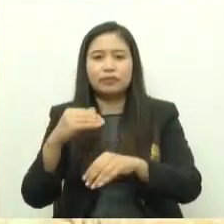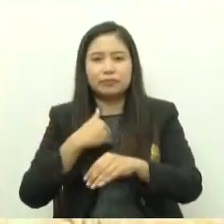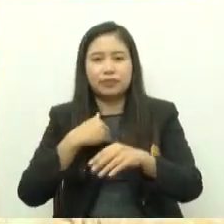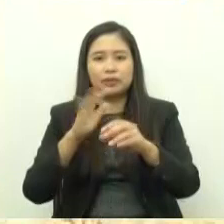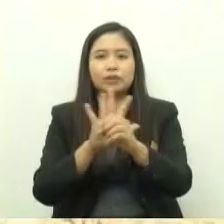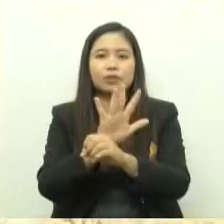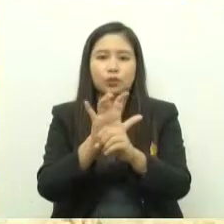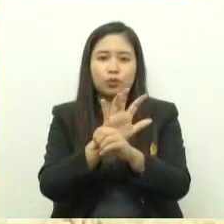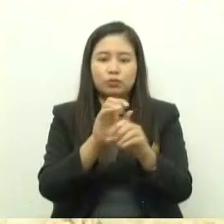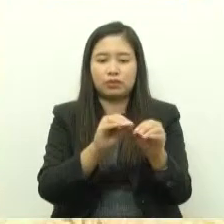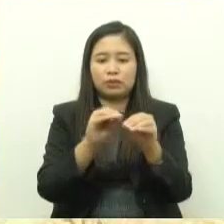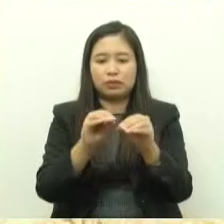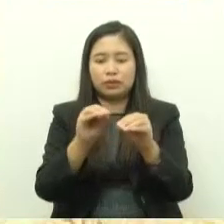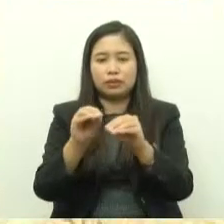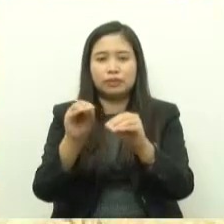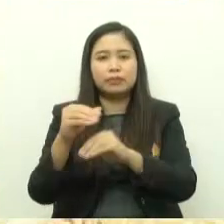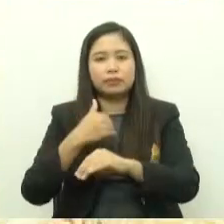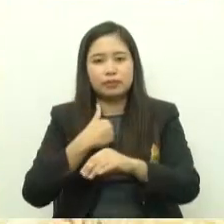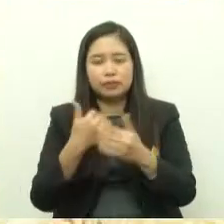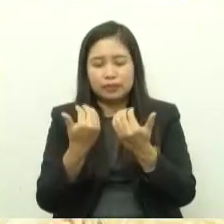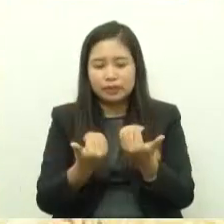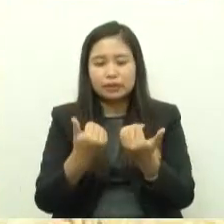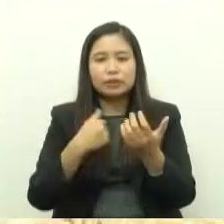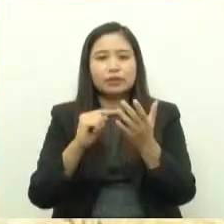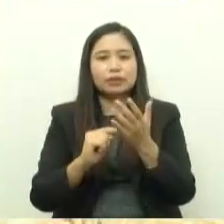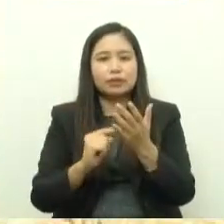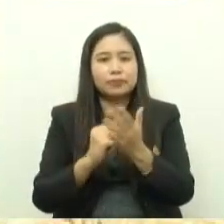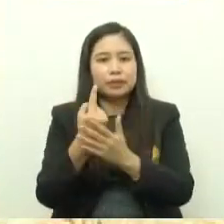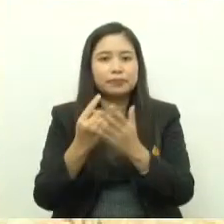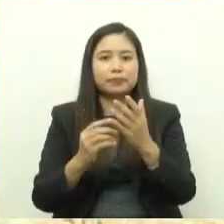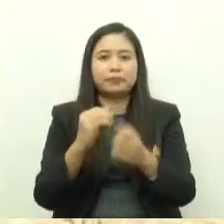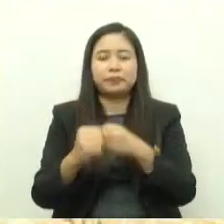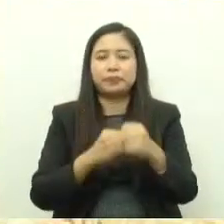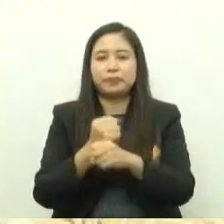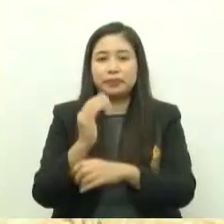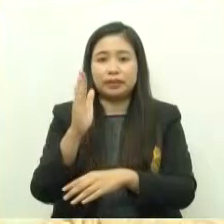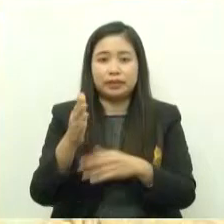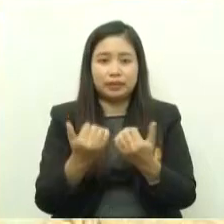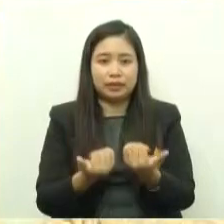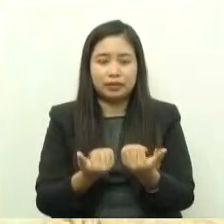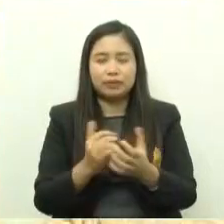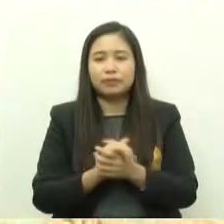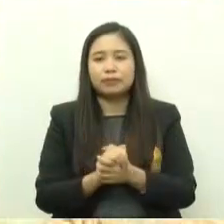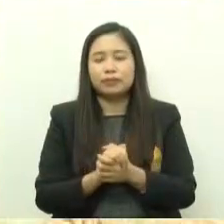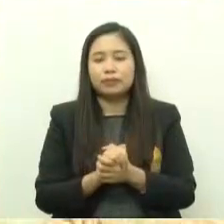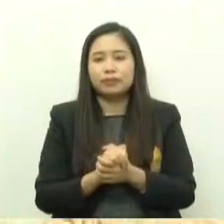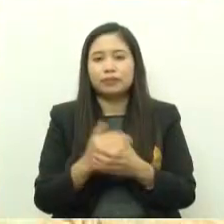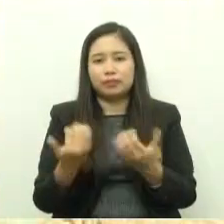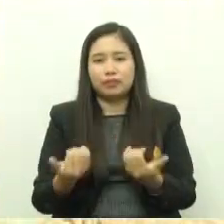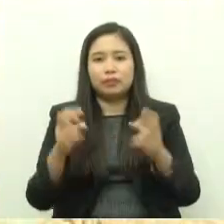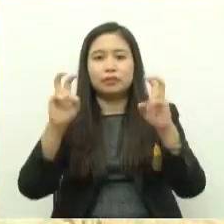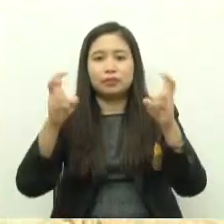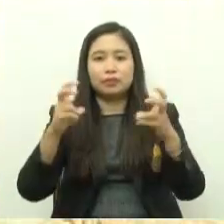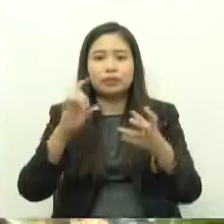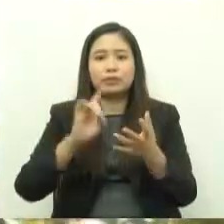โควิดนะครับเราก็เลยเพิ่งจะได้จัดกันในปี 2566นะครับผมก็จริงๆถือเป็นประเด็นท้าทายสำหรับสำนัก